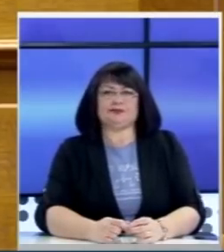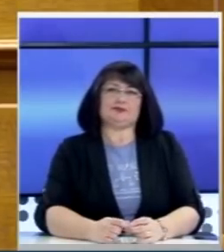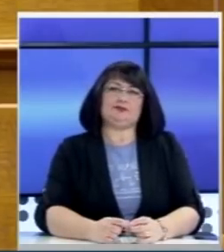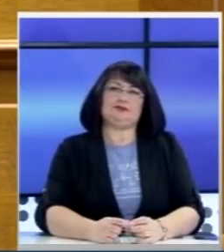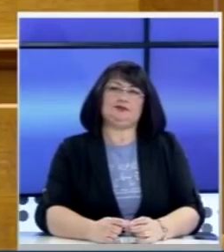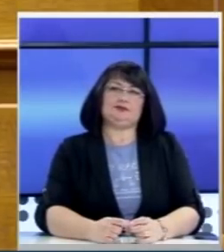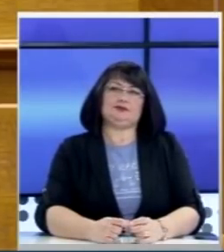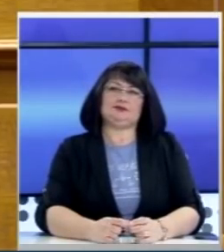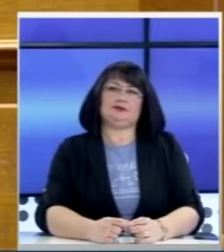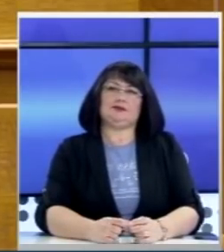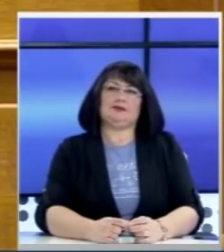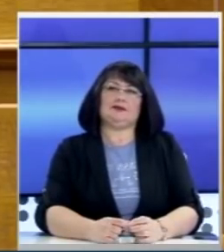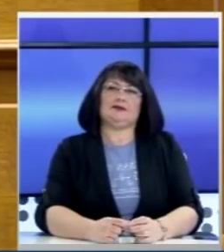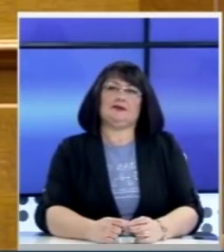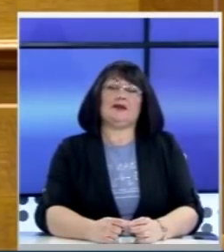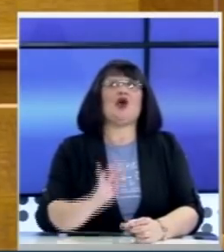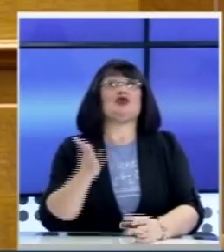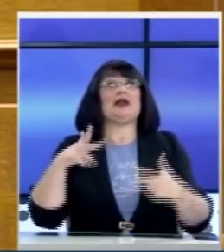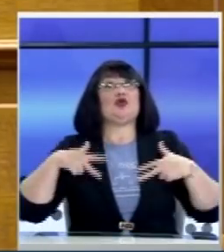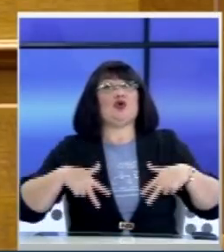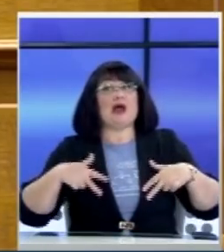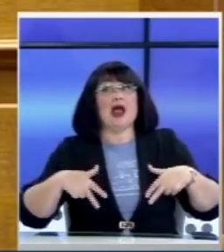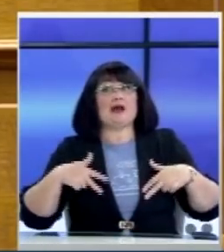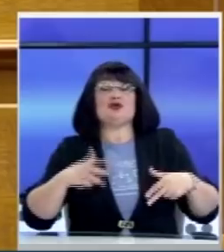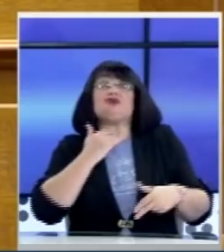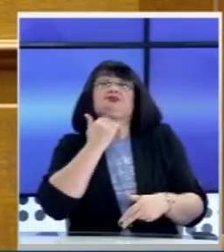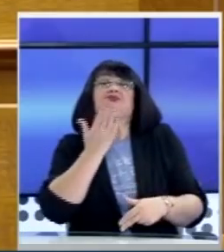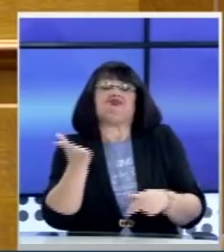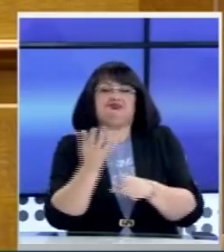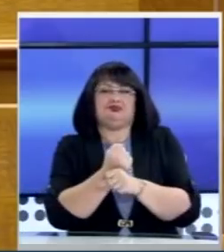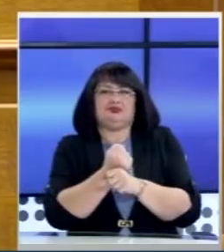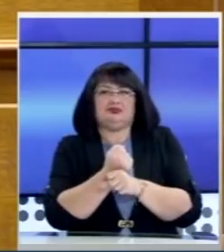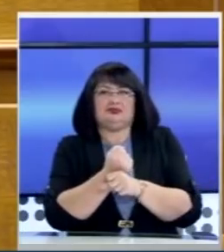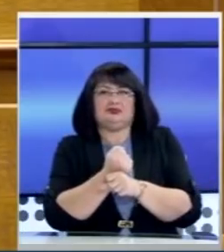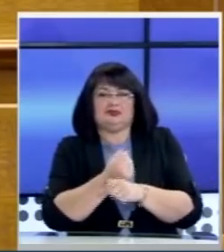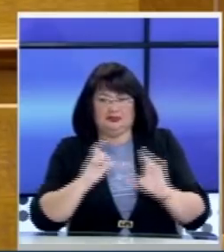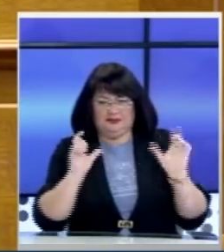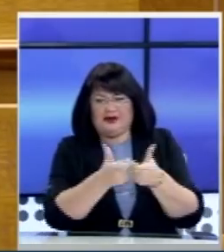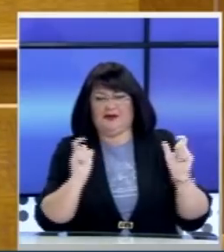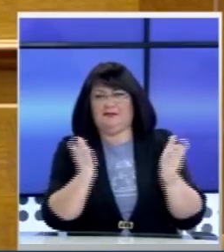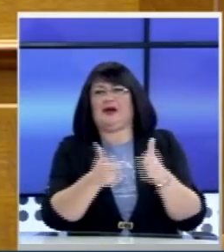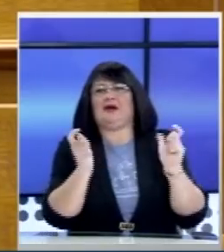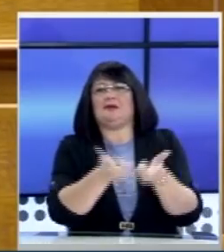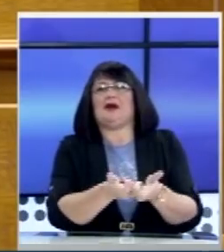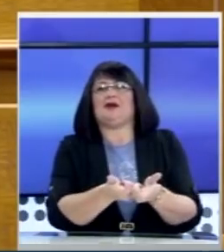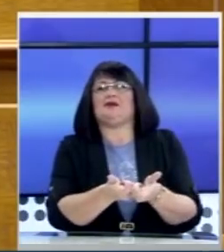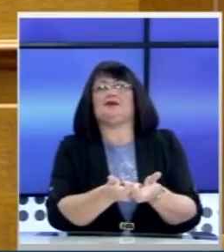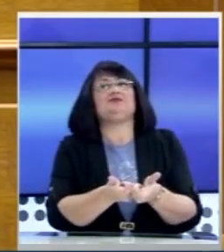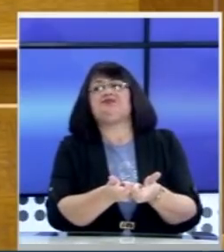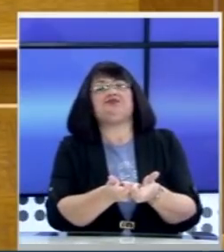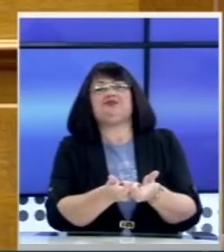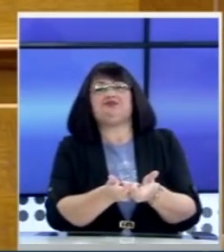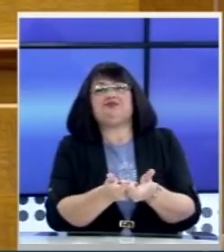Όταν αυτό το ίδιο κράτος βέβαια δεν μπορεί ή δεν κατορθώνει να συλλάβει ή δεν εμποδίζει να πάει